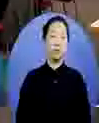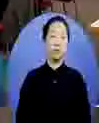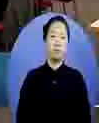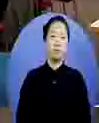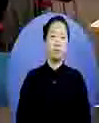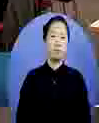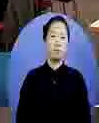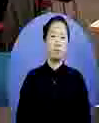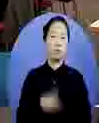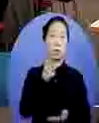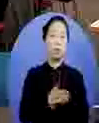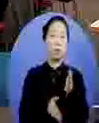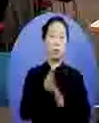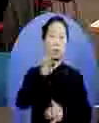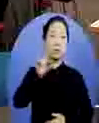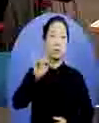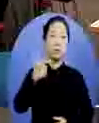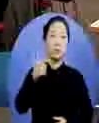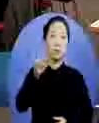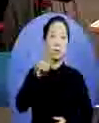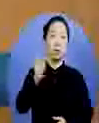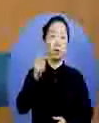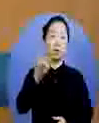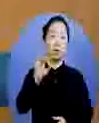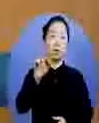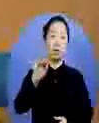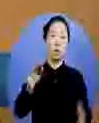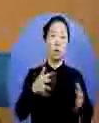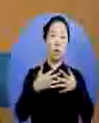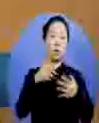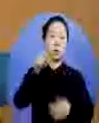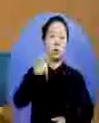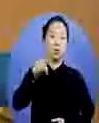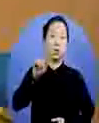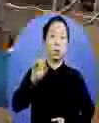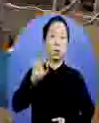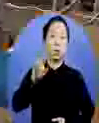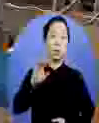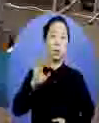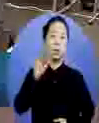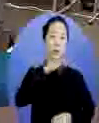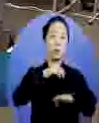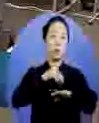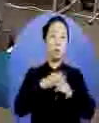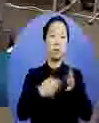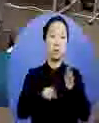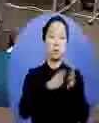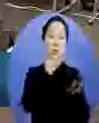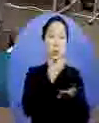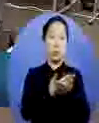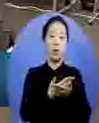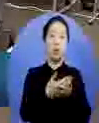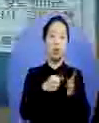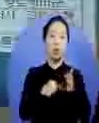ode 천안시는 민관이 군경 합동 볶아 방의 체제를 점검하는 2014년 화랑 훈련을 위해 주유